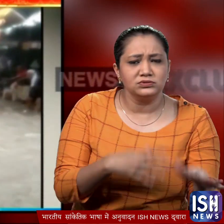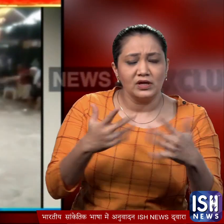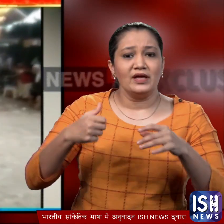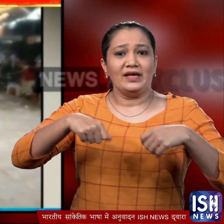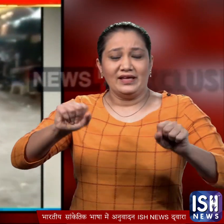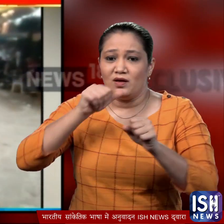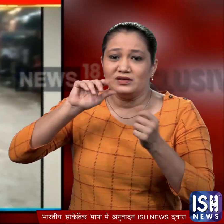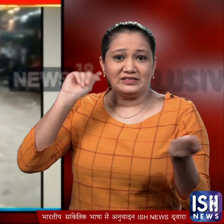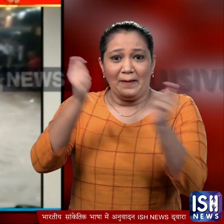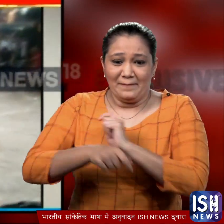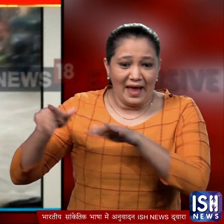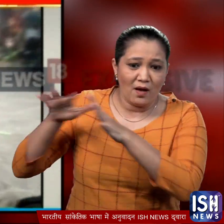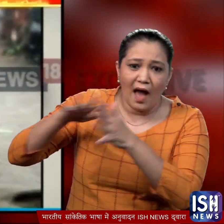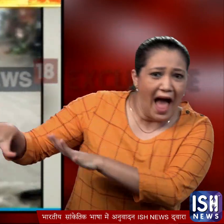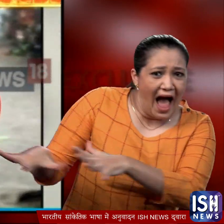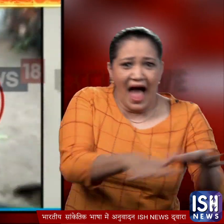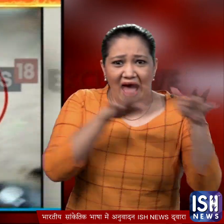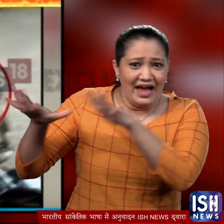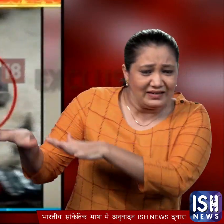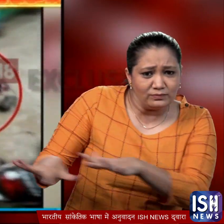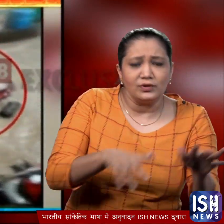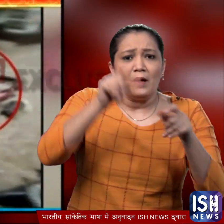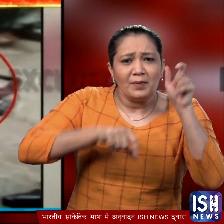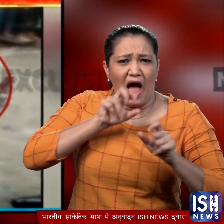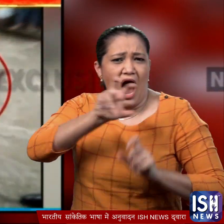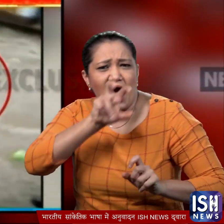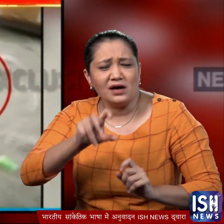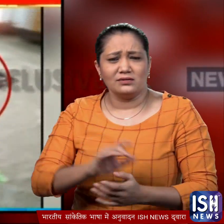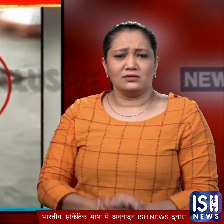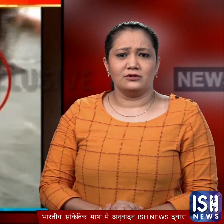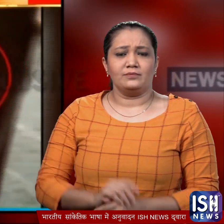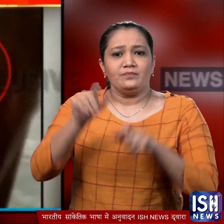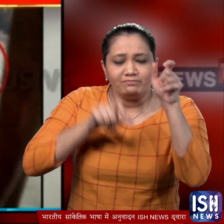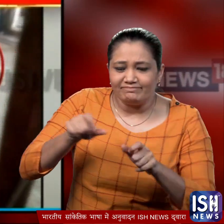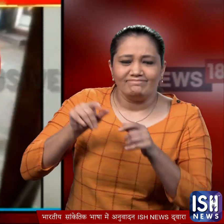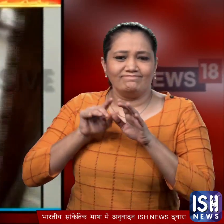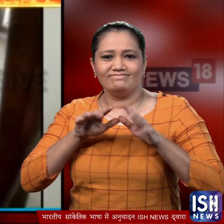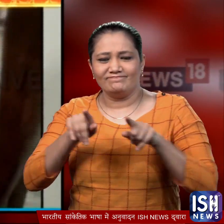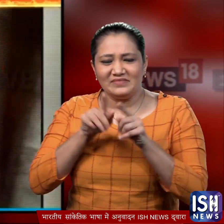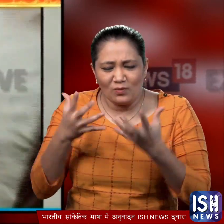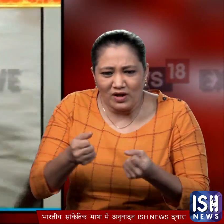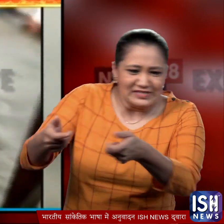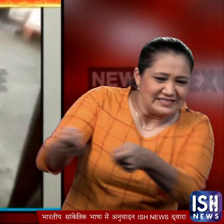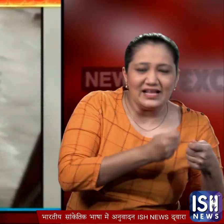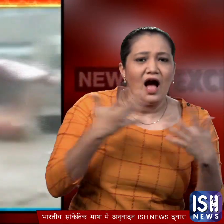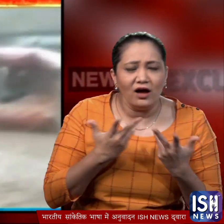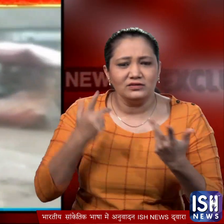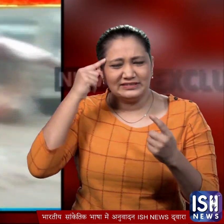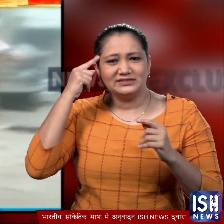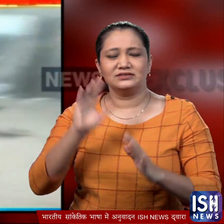स्कूटी नदी में बदल चुकी सड़क पर बह रही थी, आसपास के लोग चिल्ला रहे थे। उन्होंने कोशिश की कि किसी तरह उसे पानी से निकाल लिया